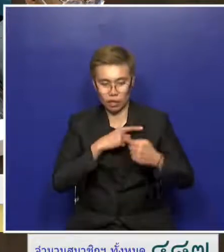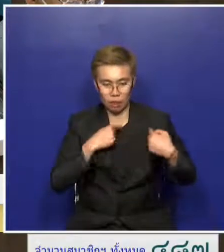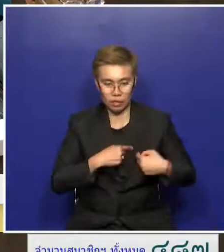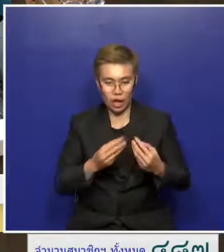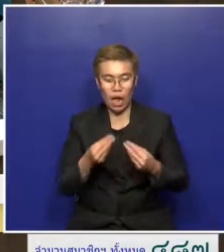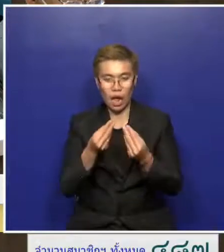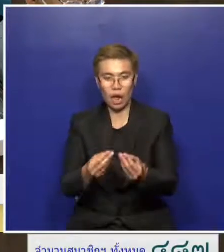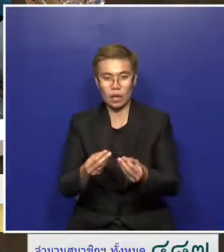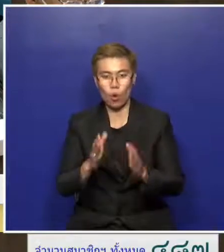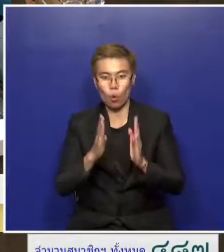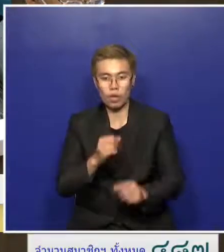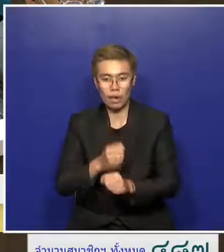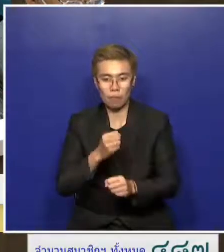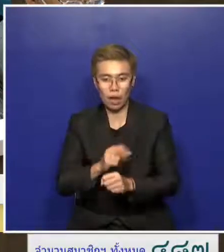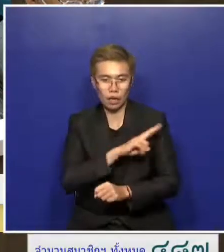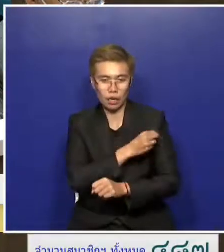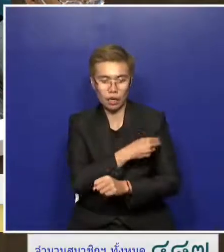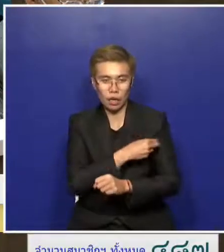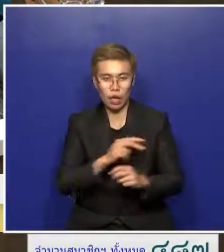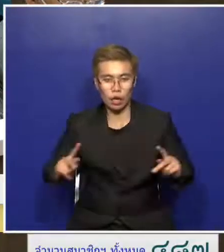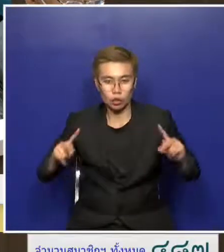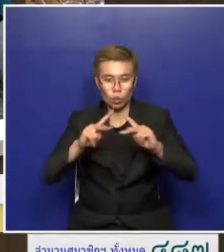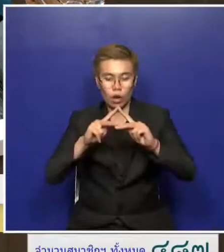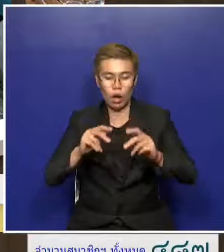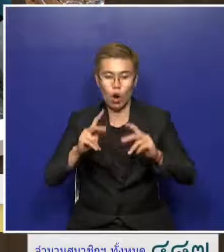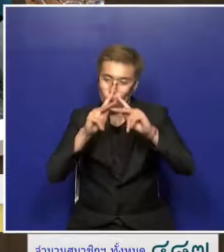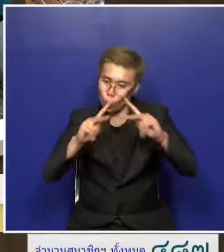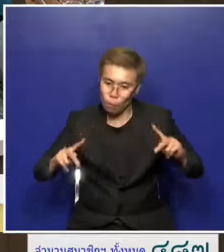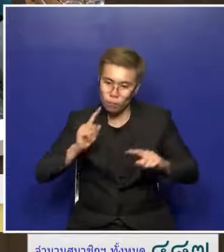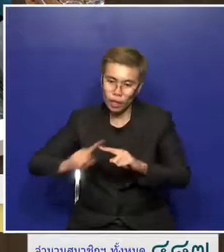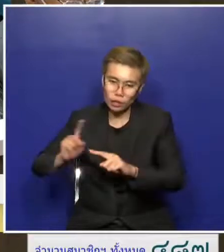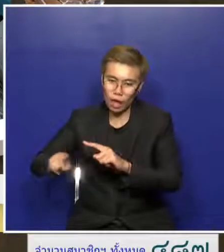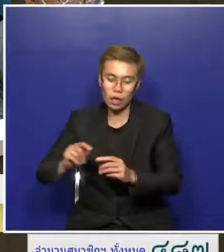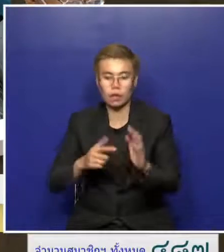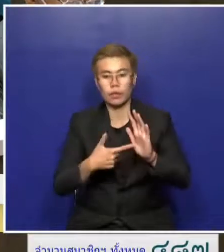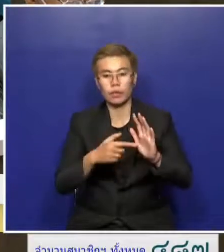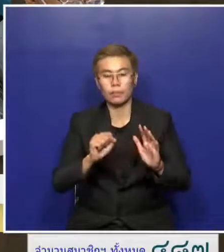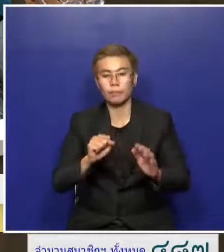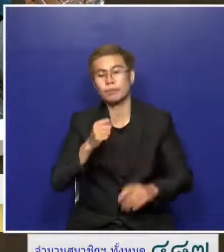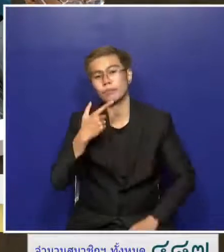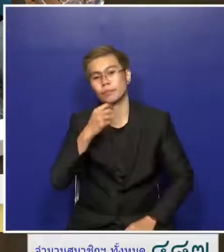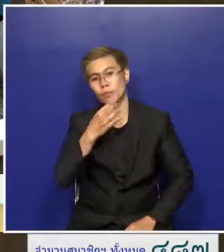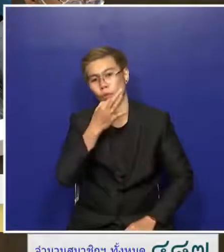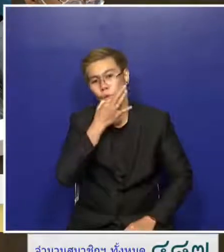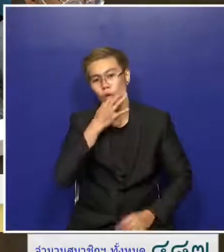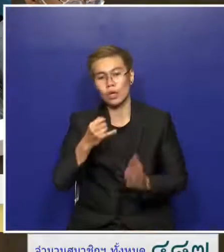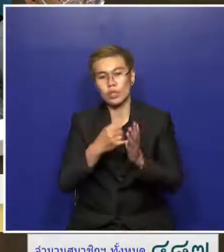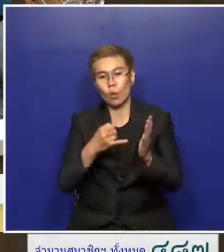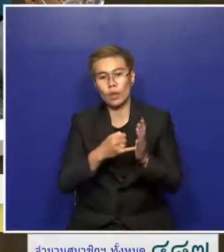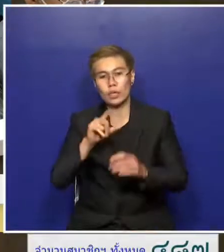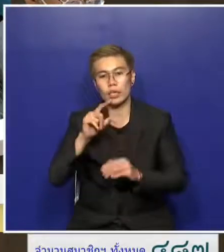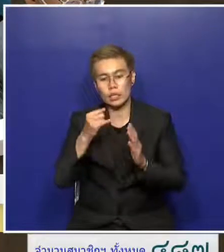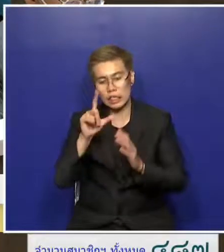ะเจาที่สาสุขตลอดจนทุกระทรวงทับวงกลม ในพื้ที่สมุศาครและจังหวัดอีก 20 กวดจัหวัด